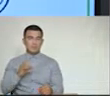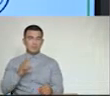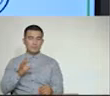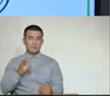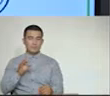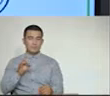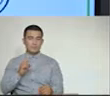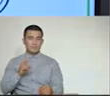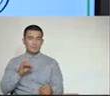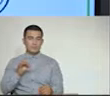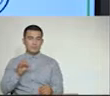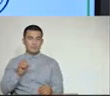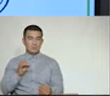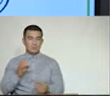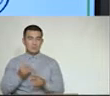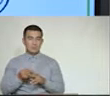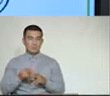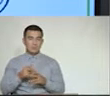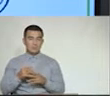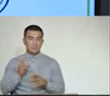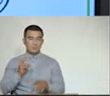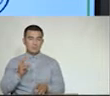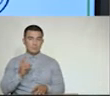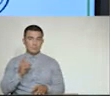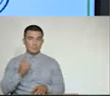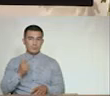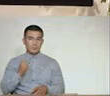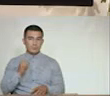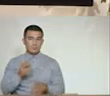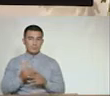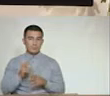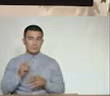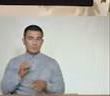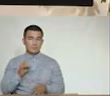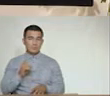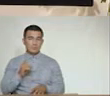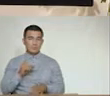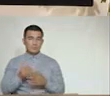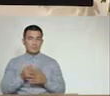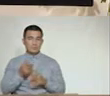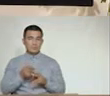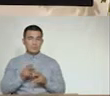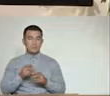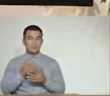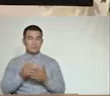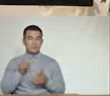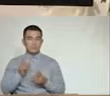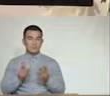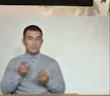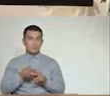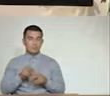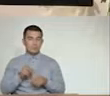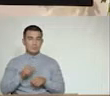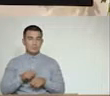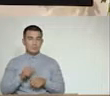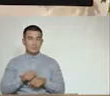Sporalilarning keng tarqalgan vakillaridan biri bezgak paraziti. Bu parazitni odamga bezgak chivini